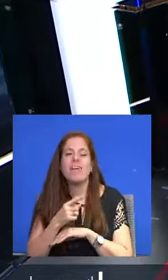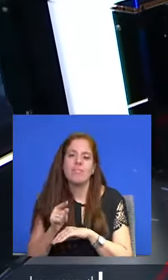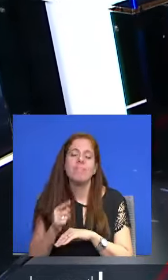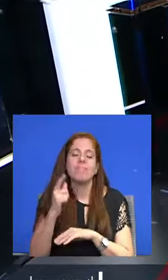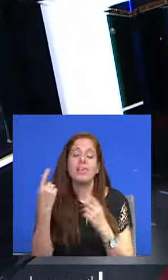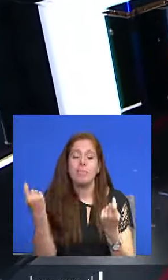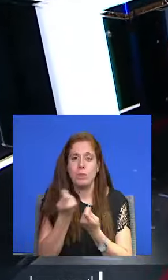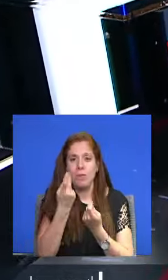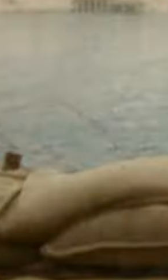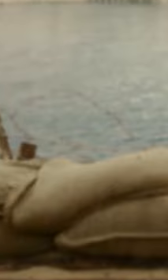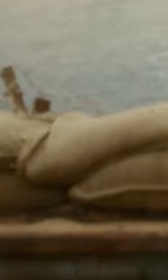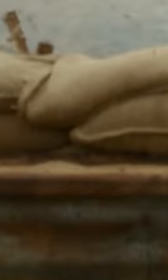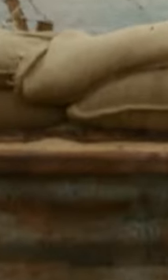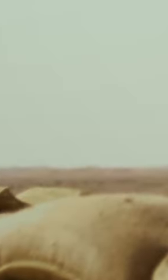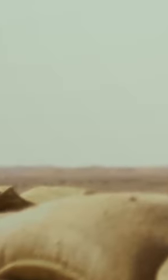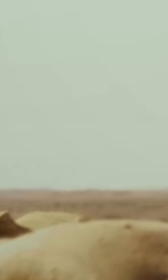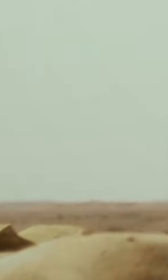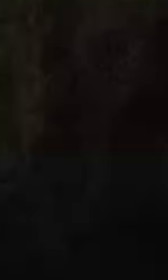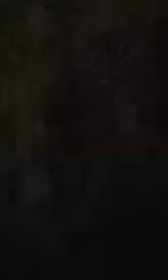הפרטים.